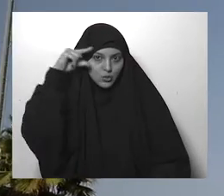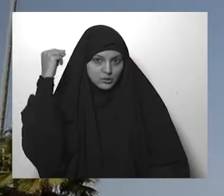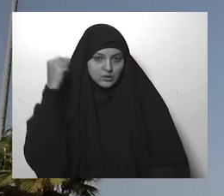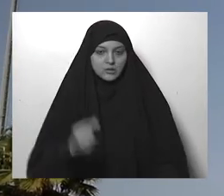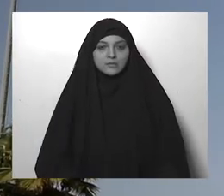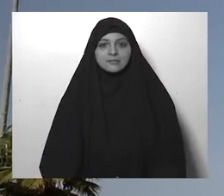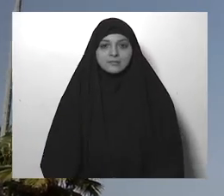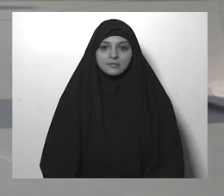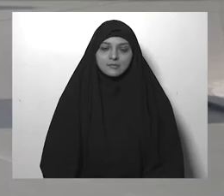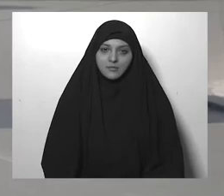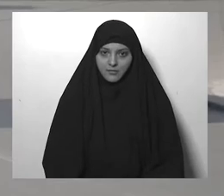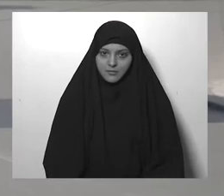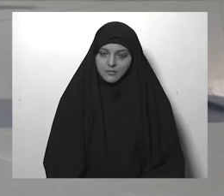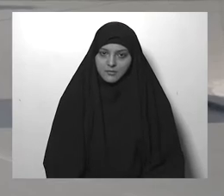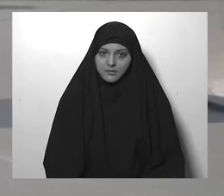tunisie